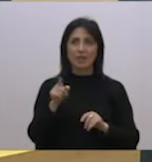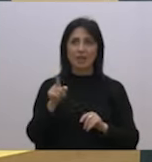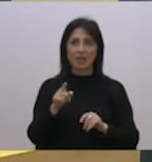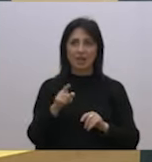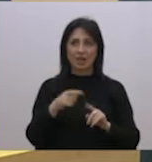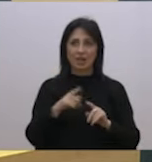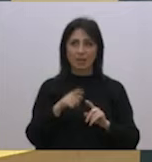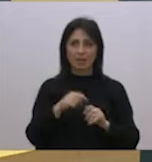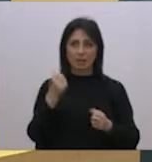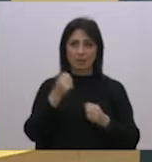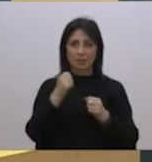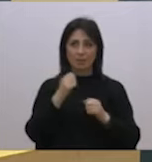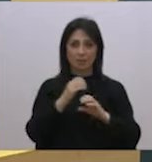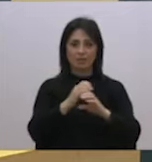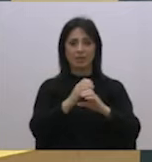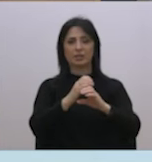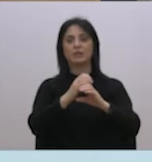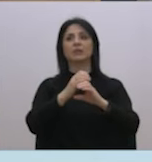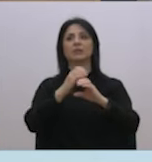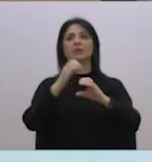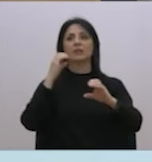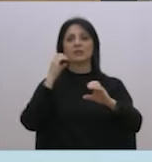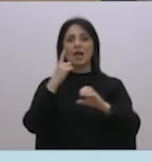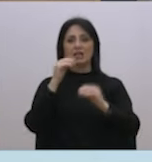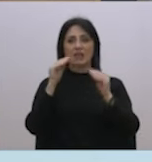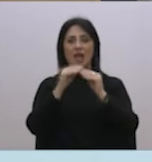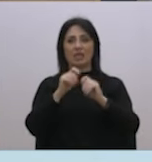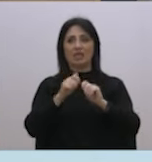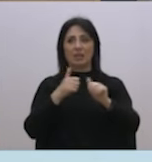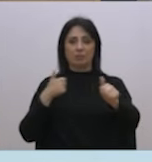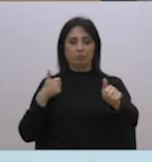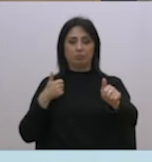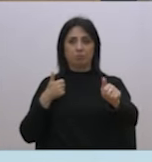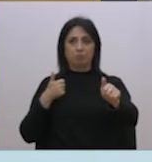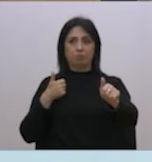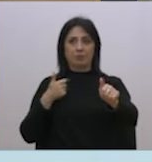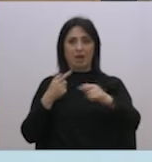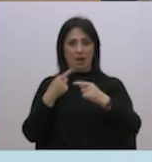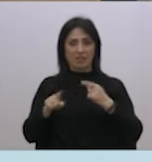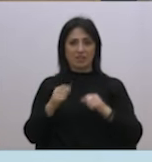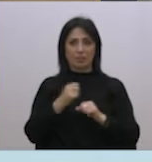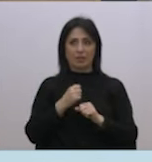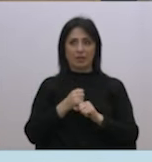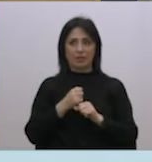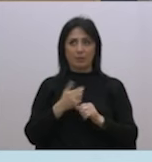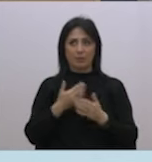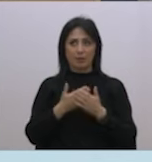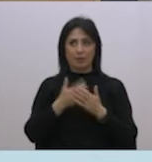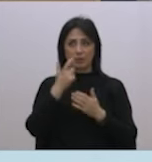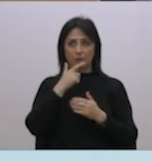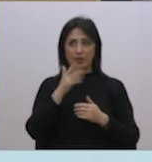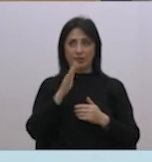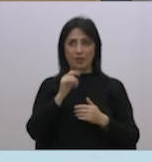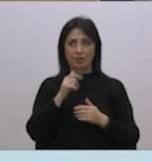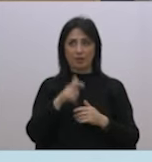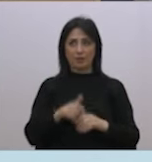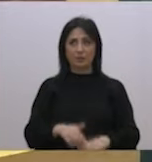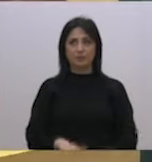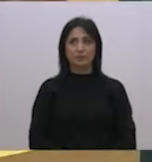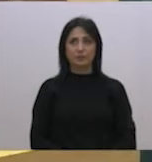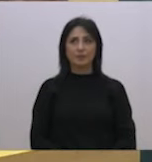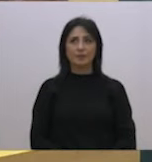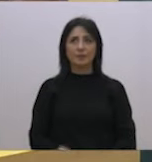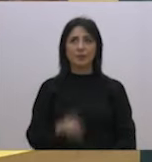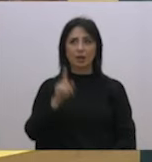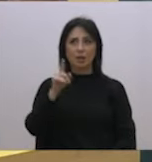trailerin romidis 100 km da 100 km miuqobi gwerze, ikneb ragatsa gansvkhova gagetes, magras badono vaqtan ra. An